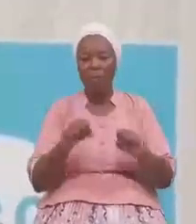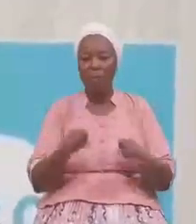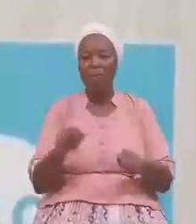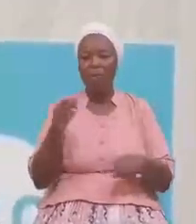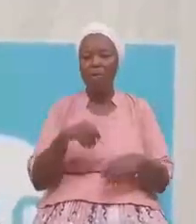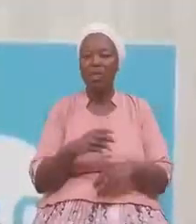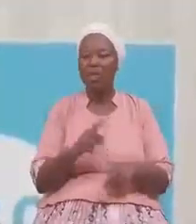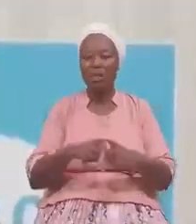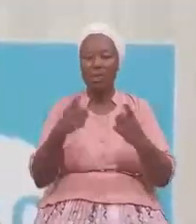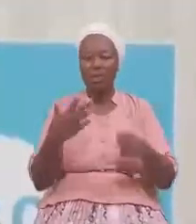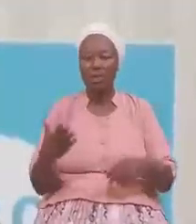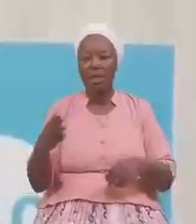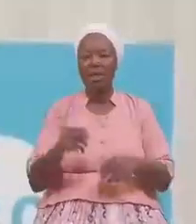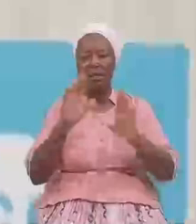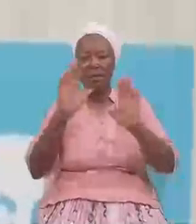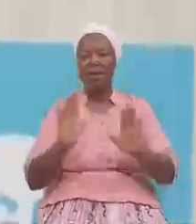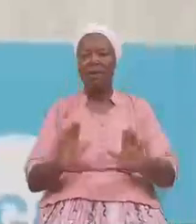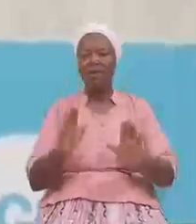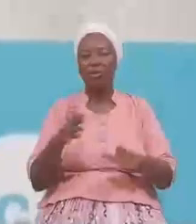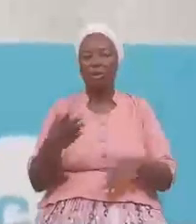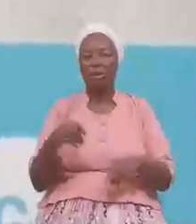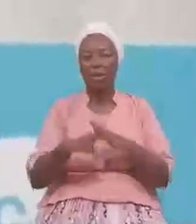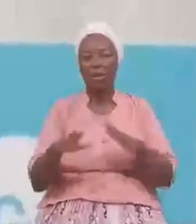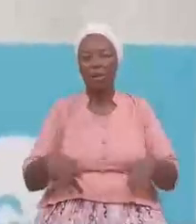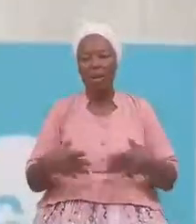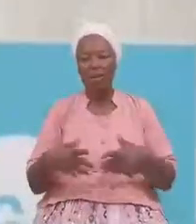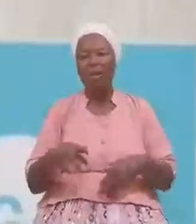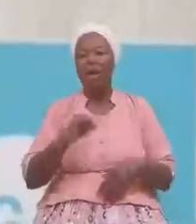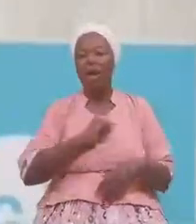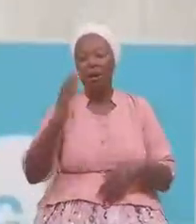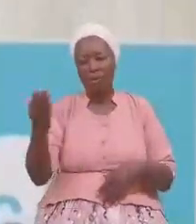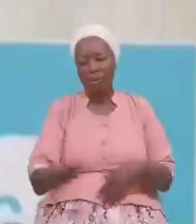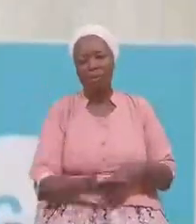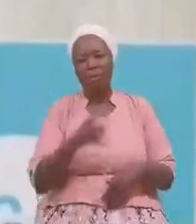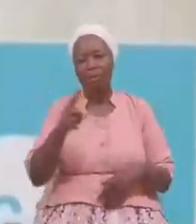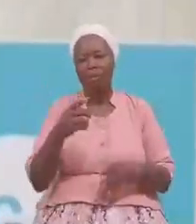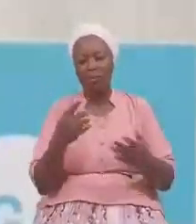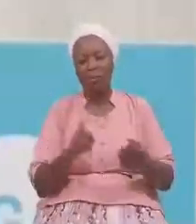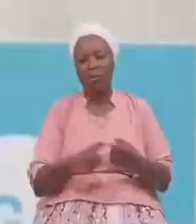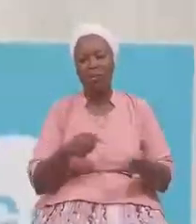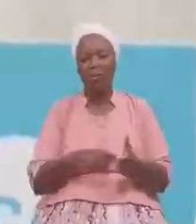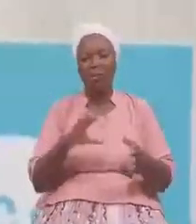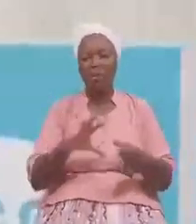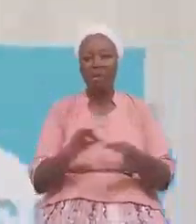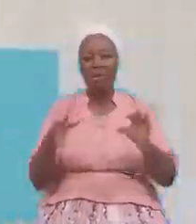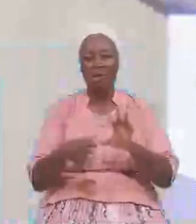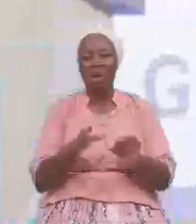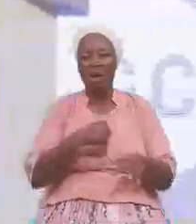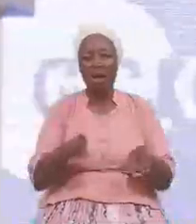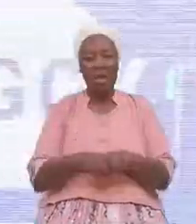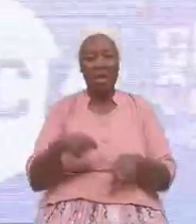l'incroyable, miraculeux dans ta vie. Je te souhaite la bienvenue à cette histoire. Et comme nous considérons